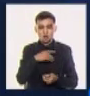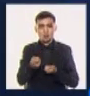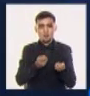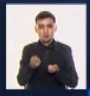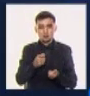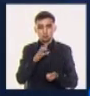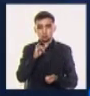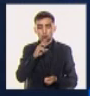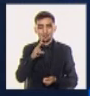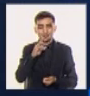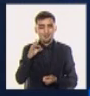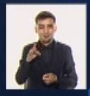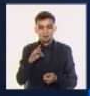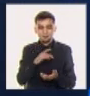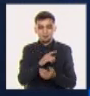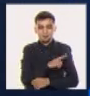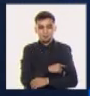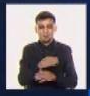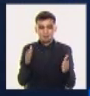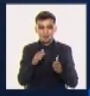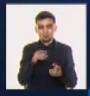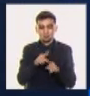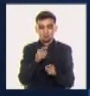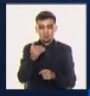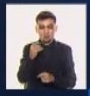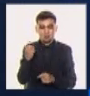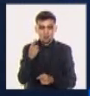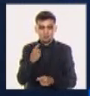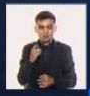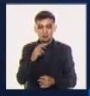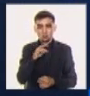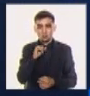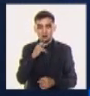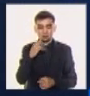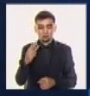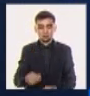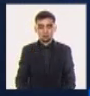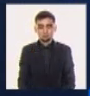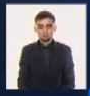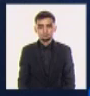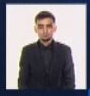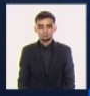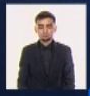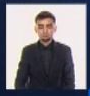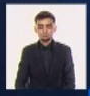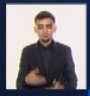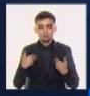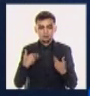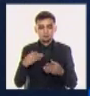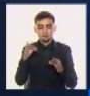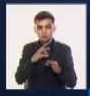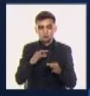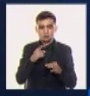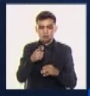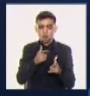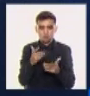клиники Сункар Куаныш Керимкулов. Здравствуйте, Куаныш Жамбырович. Здравствуйте. А насколько я понял,